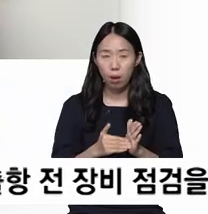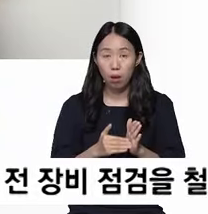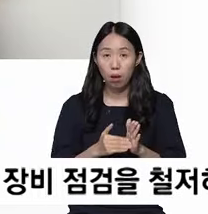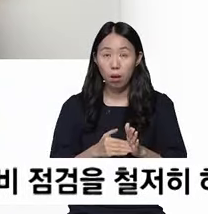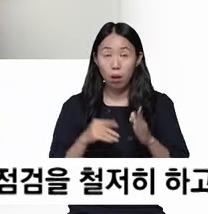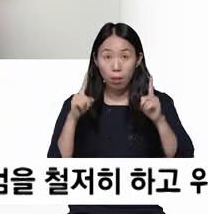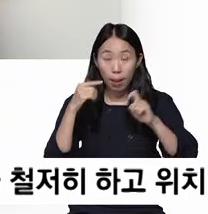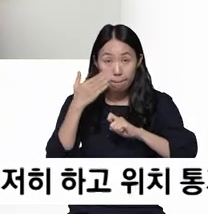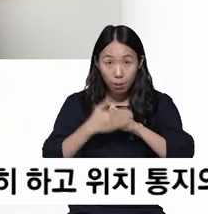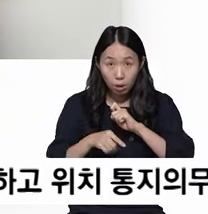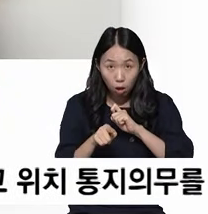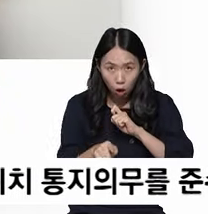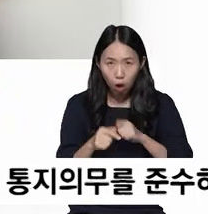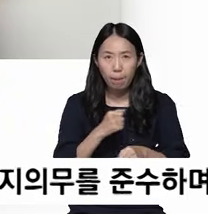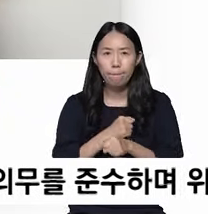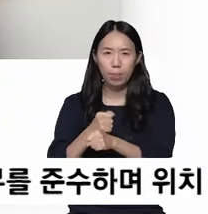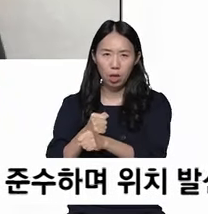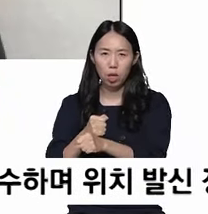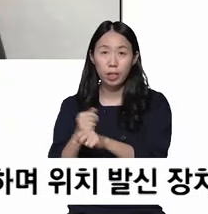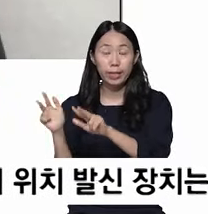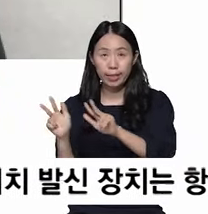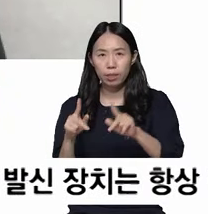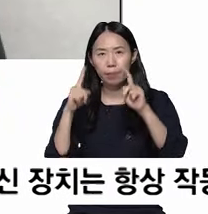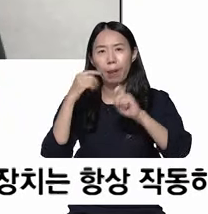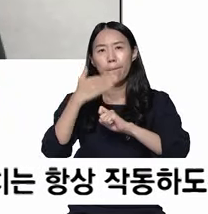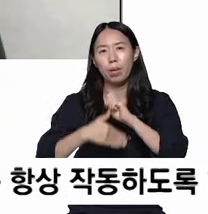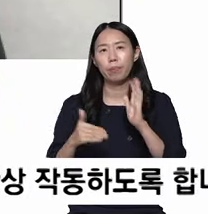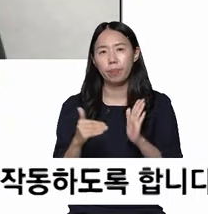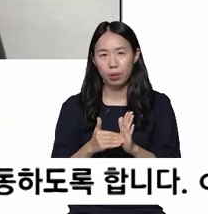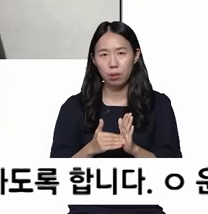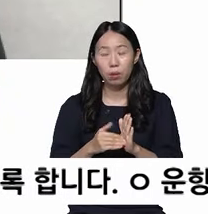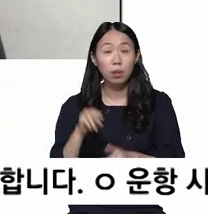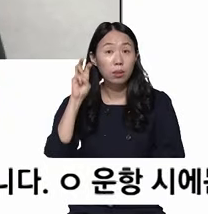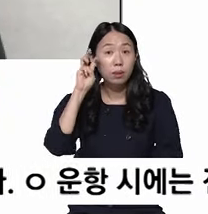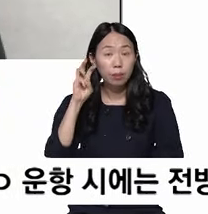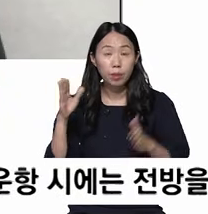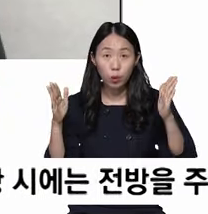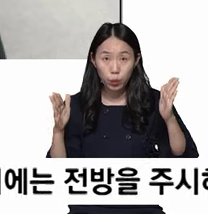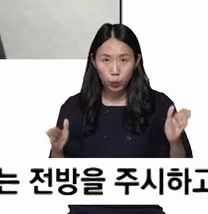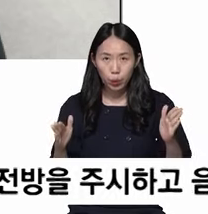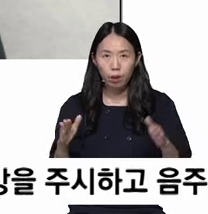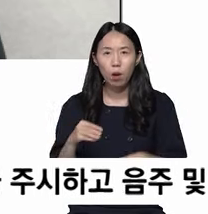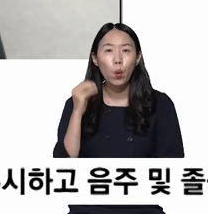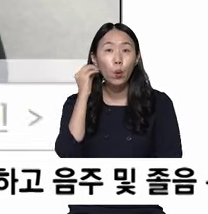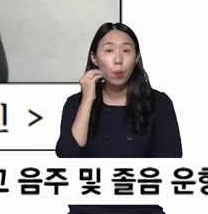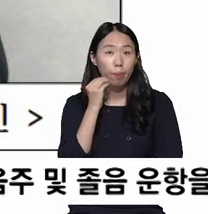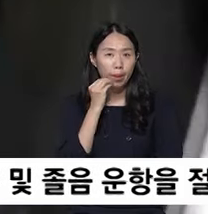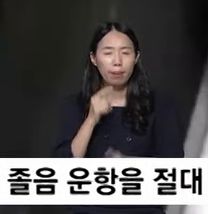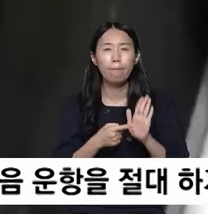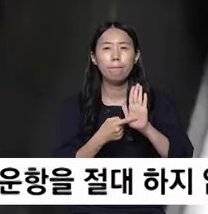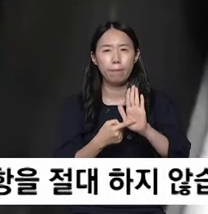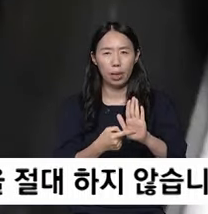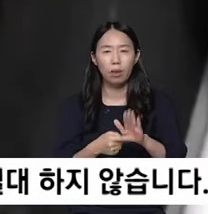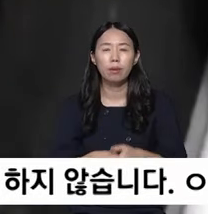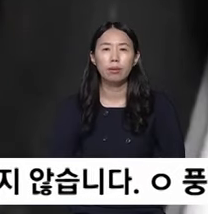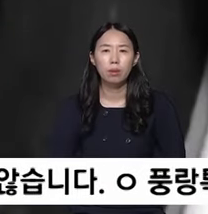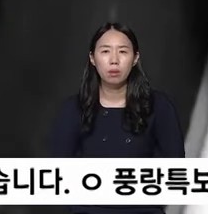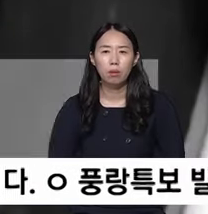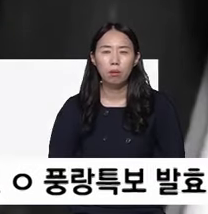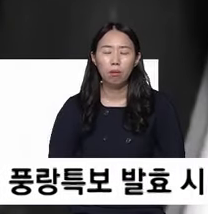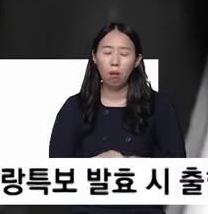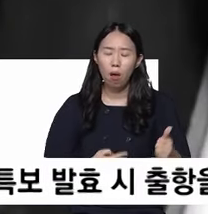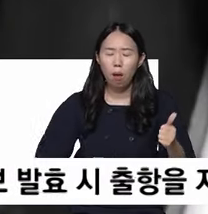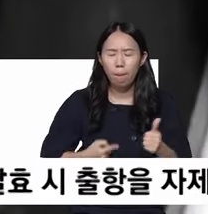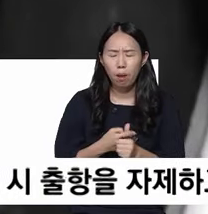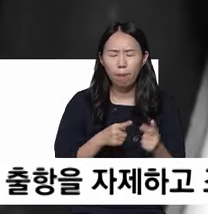직후에 촬영된 겁니다. 박대성의 신상은 앞으로 30일 동안 전남경찰청 홈페이지에 게시됩니다. 범행의 잔인성